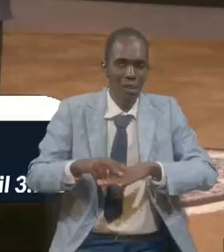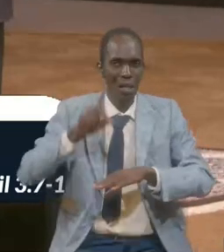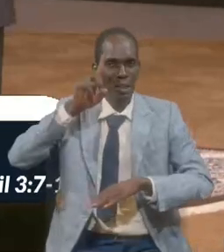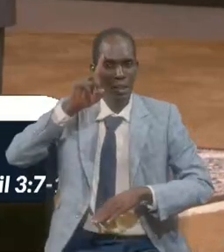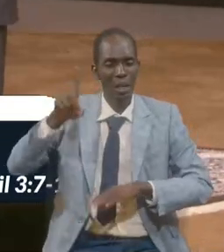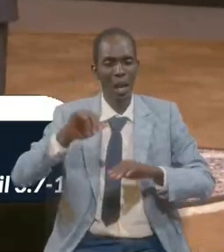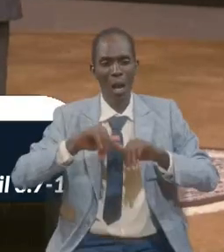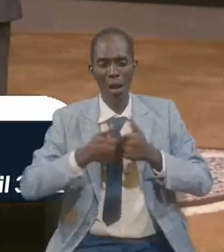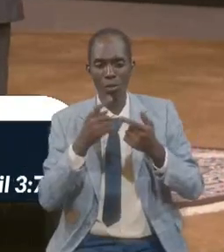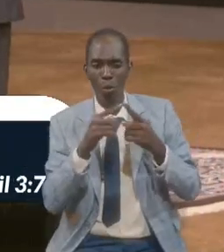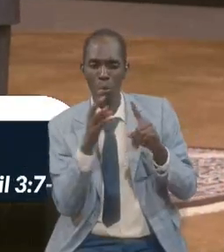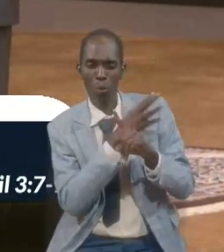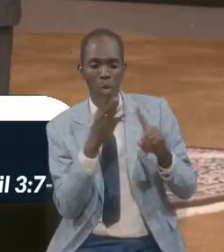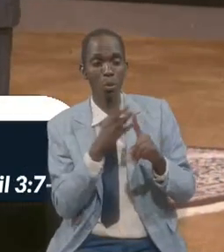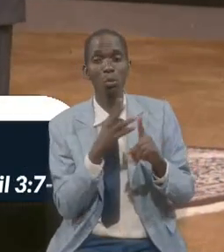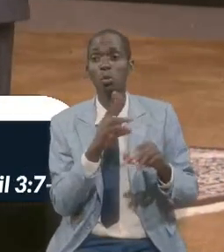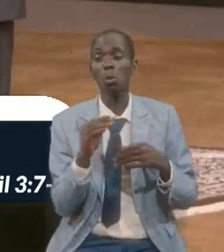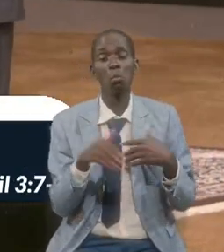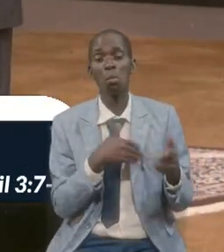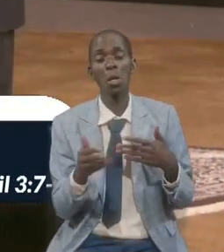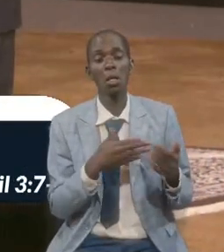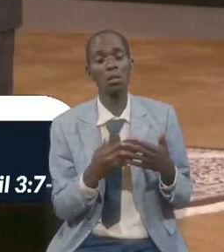naturel. Quel que soit